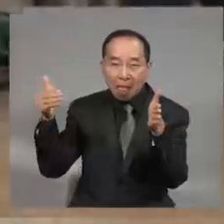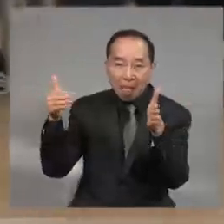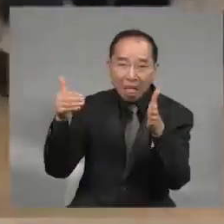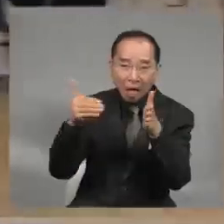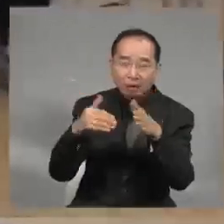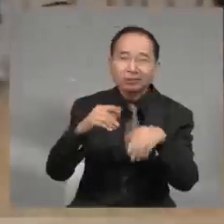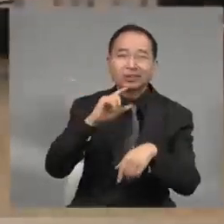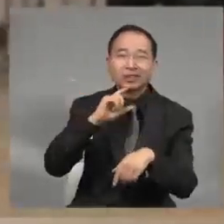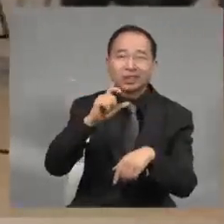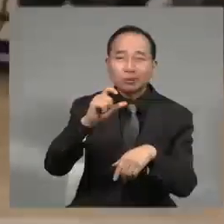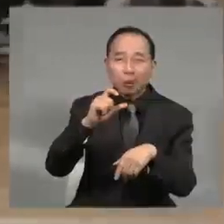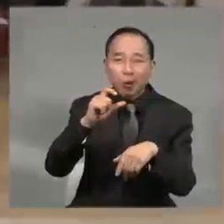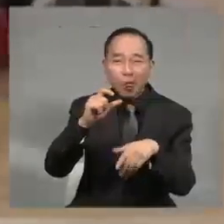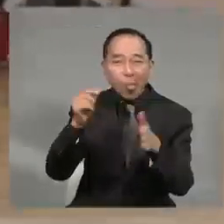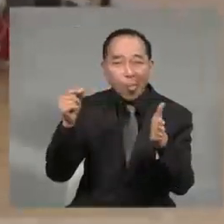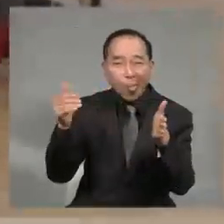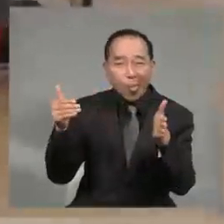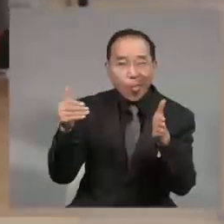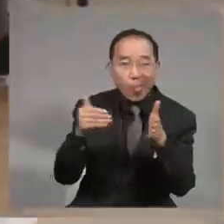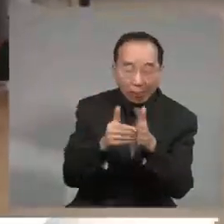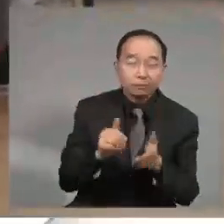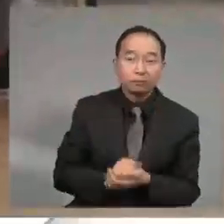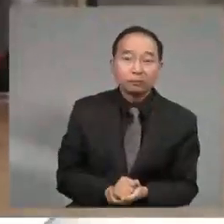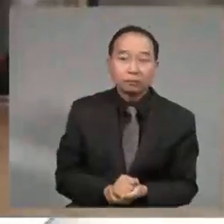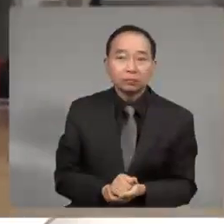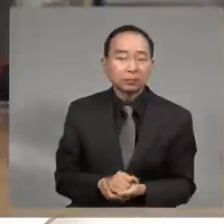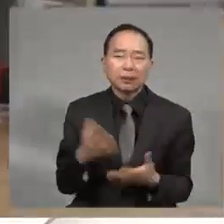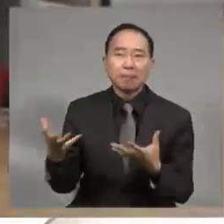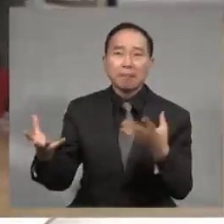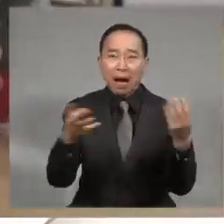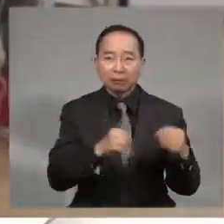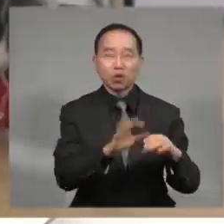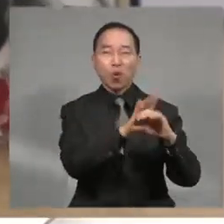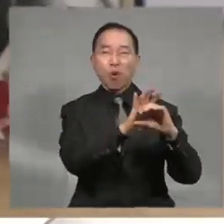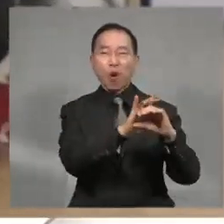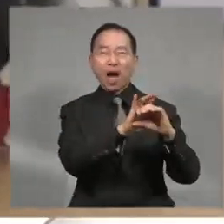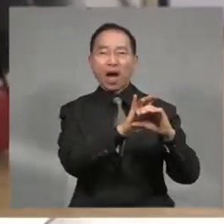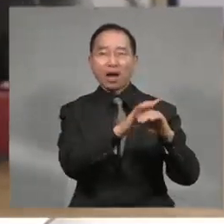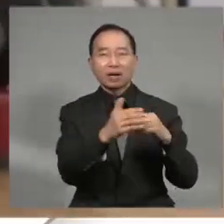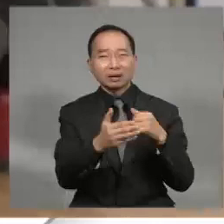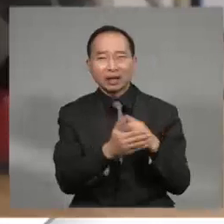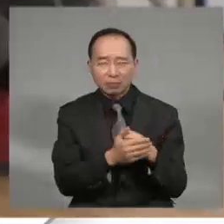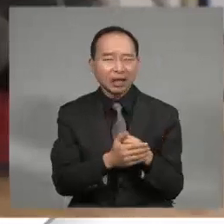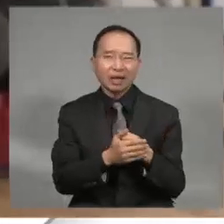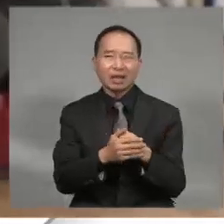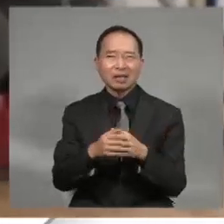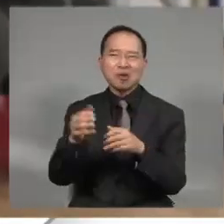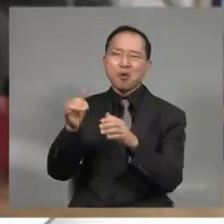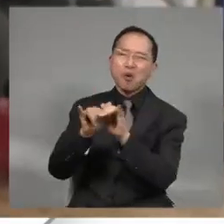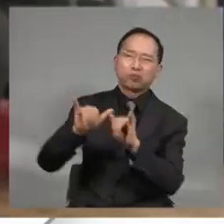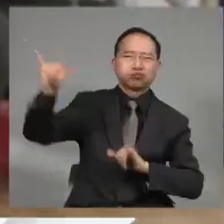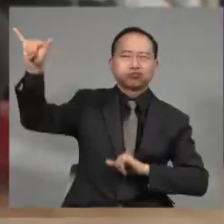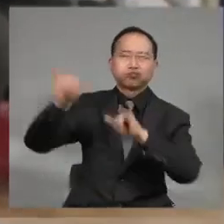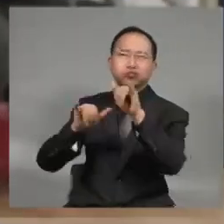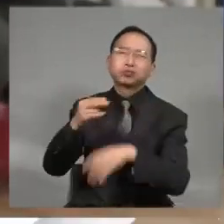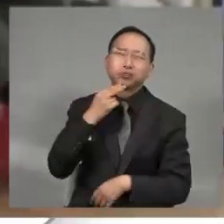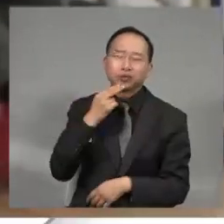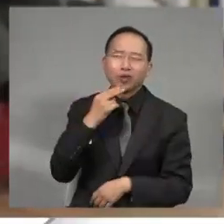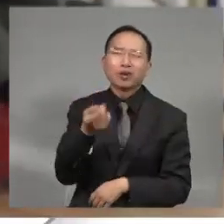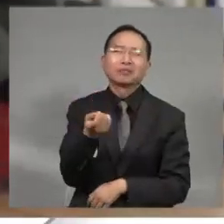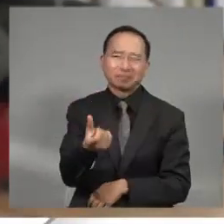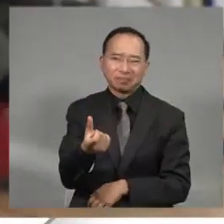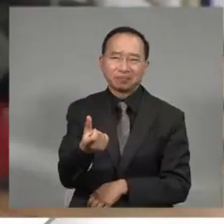남지 않았는데요. 많은 분들이 코로나19로 인해서 인천공항을 찾아주고 있진 않지만 그래도 끝까지 소중한 한 표를